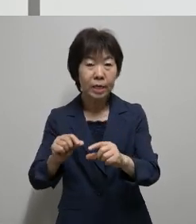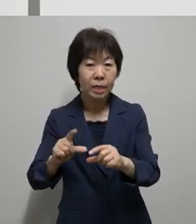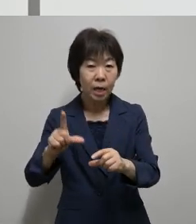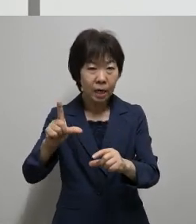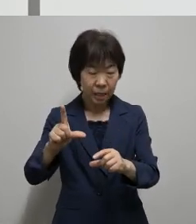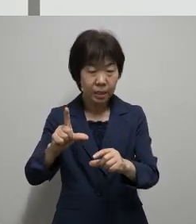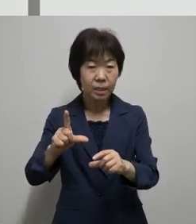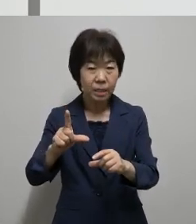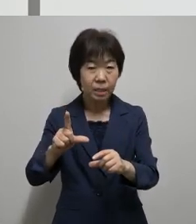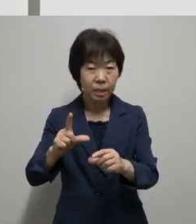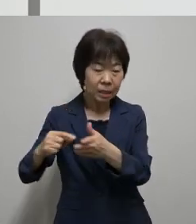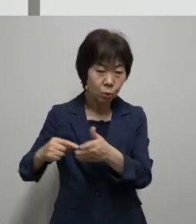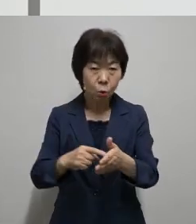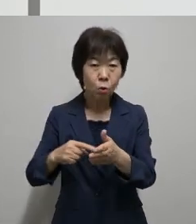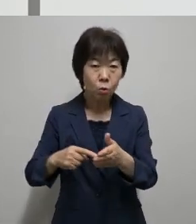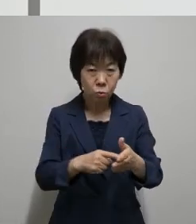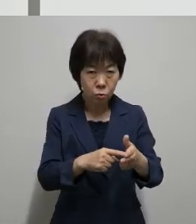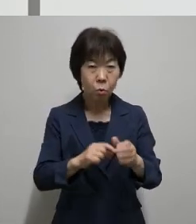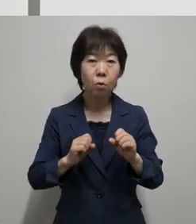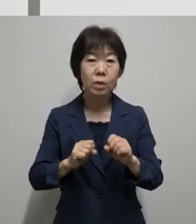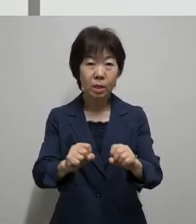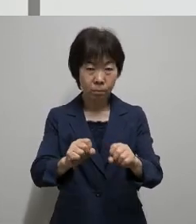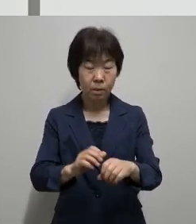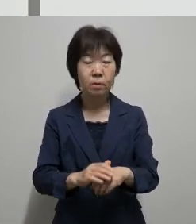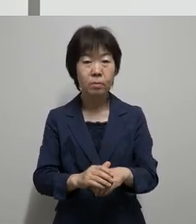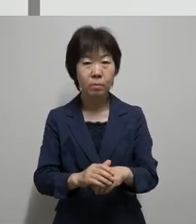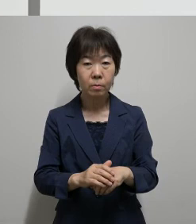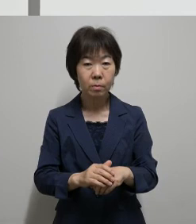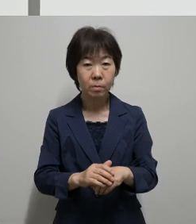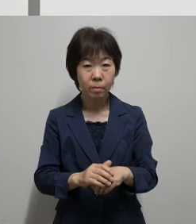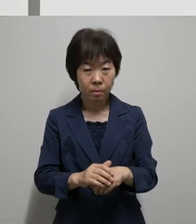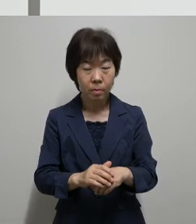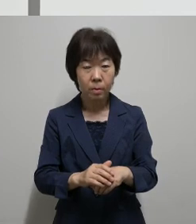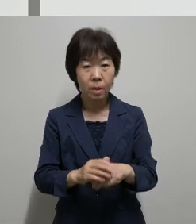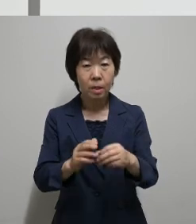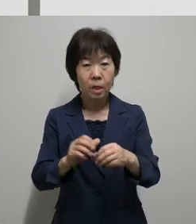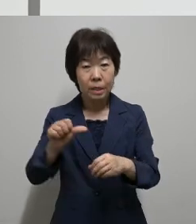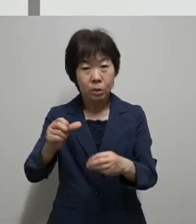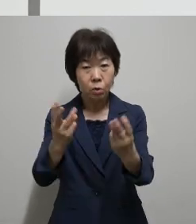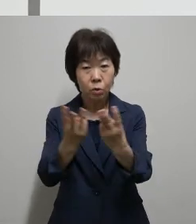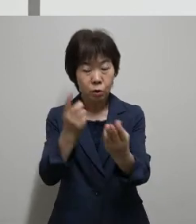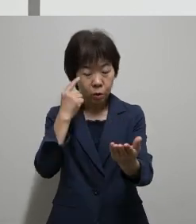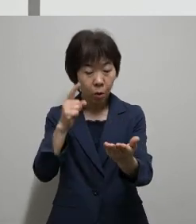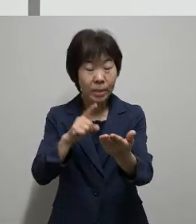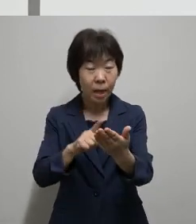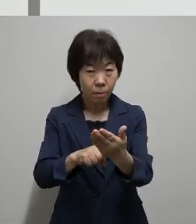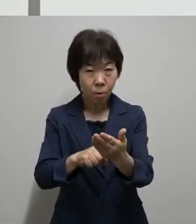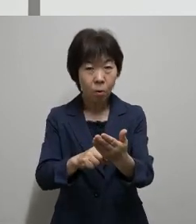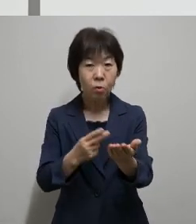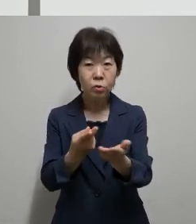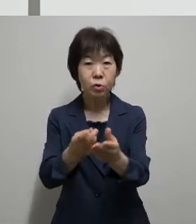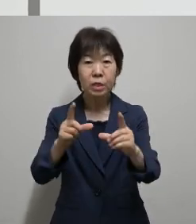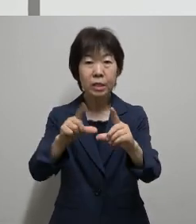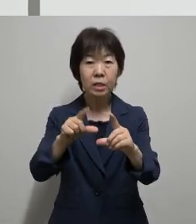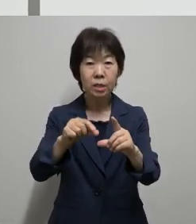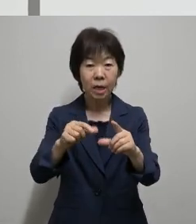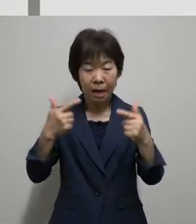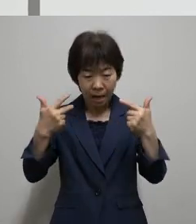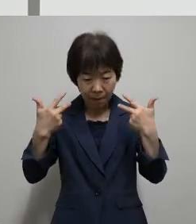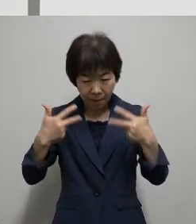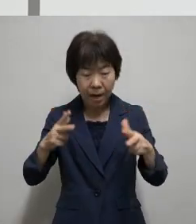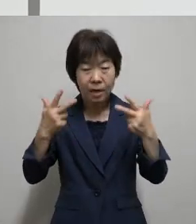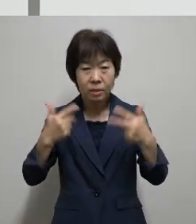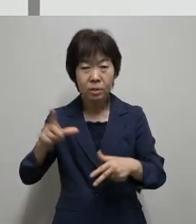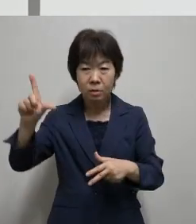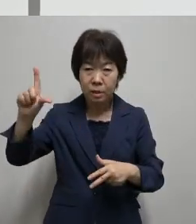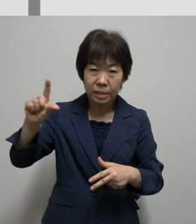地方の自治体としての努力を行っておりますがやはり先ほどの5つの指標を見ていただいても入院率が毎